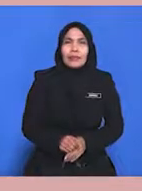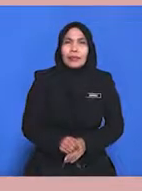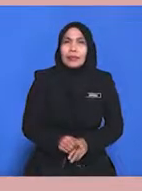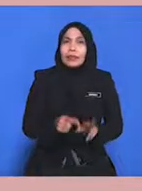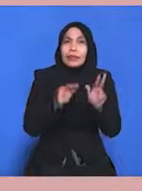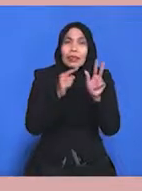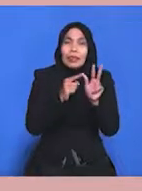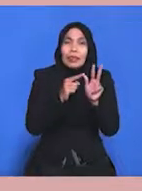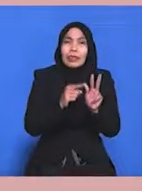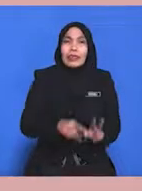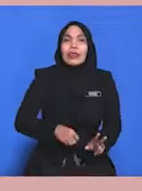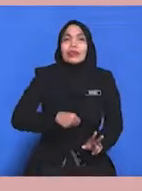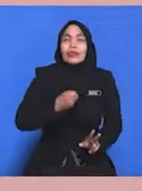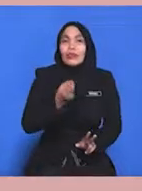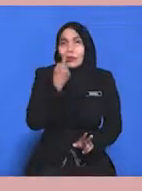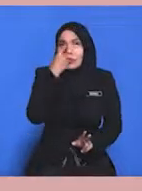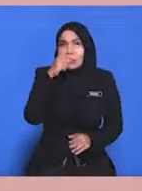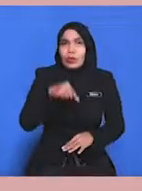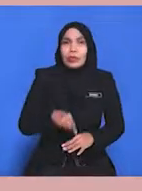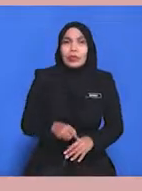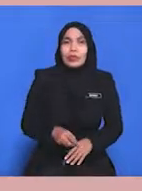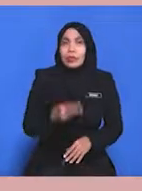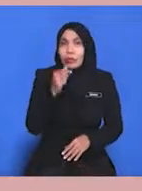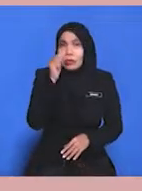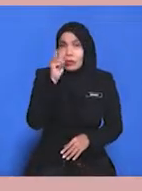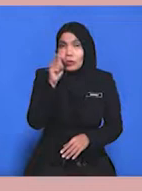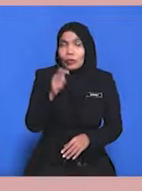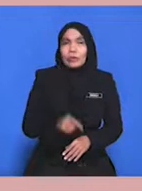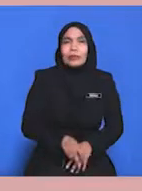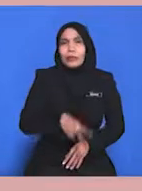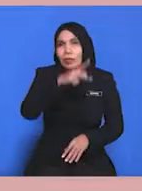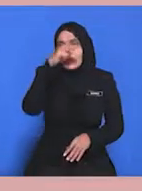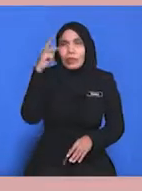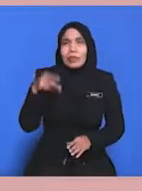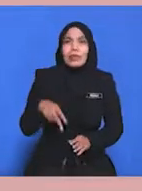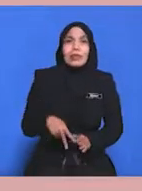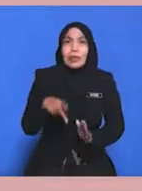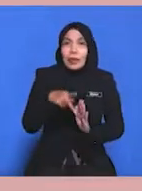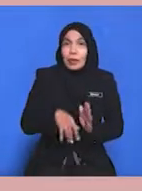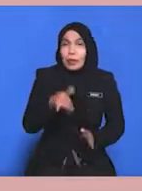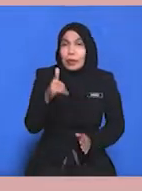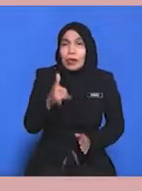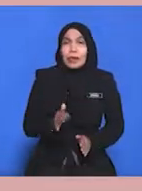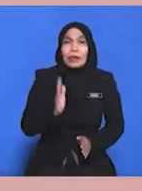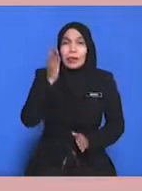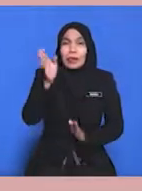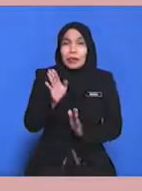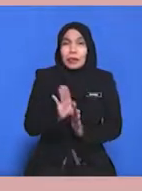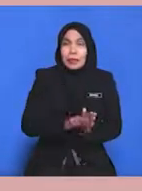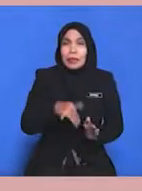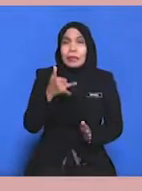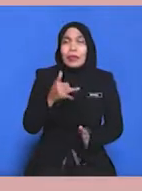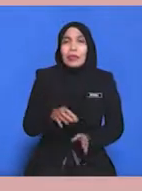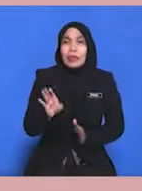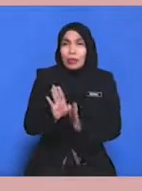ini seronok untuk ditonton kerana pemain akan bermain bersungguh-sungguh memandangkan itu sahaja peluang